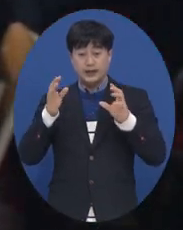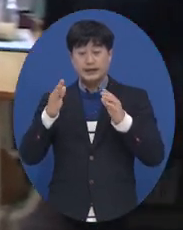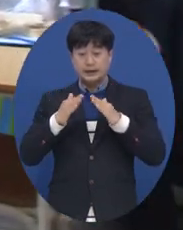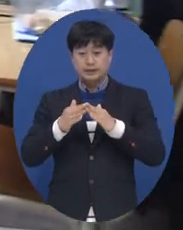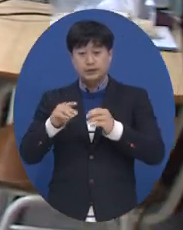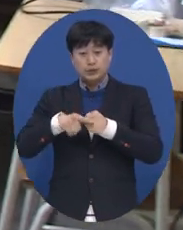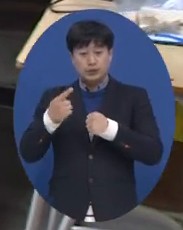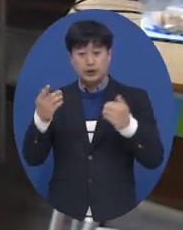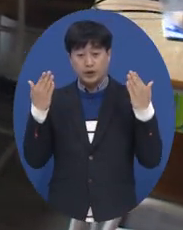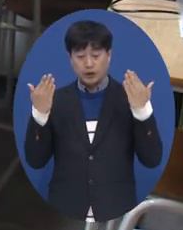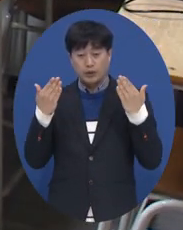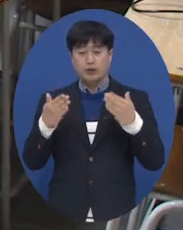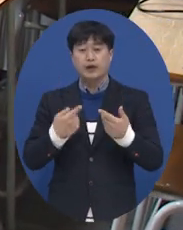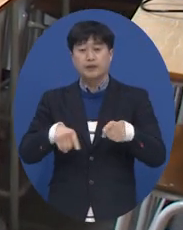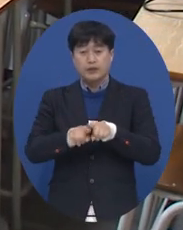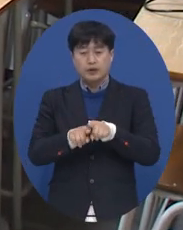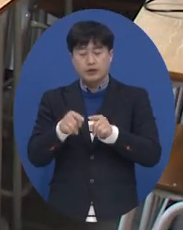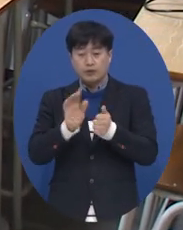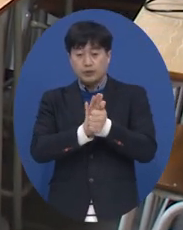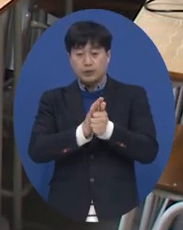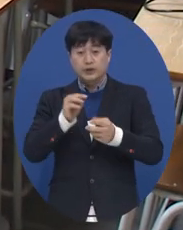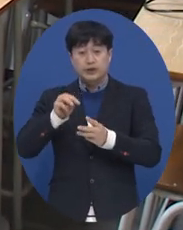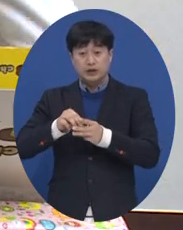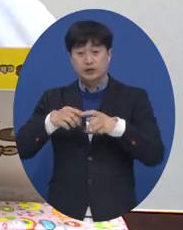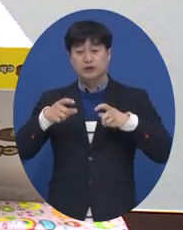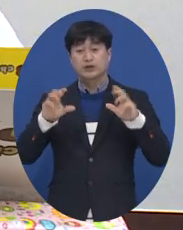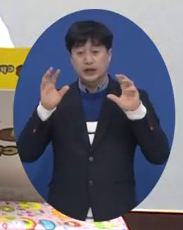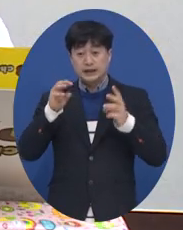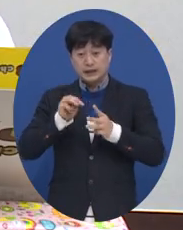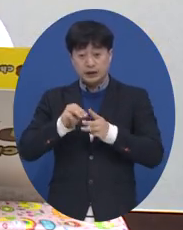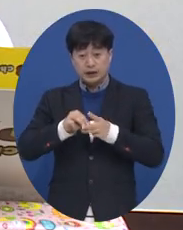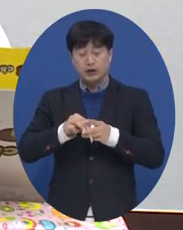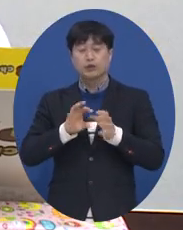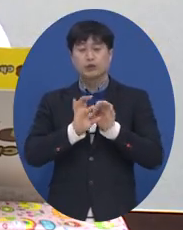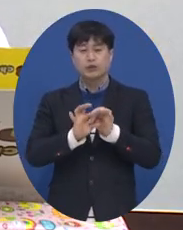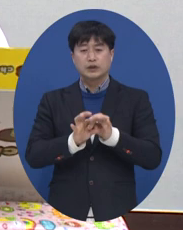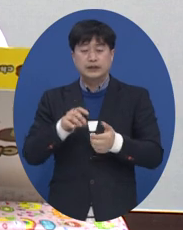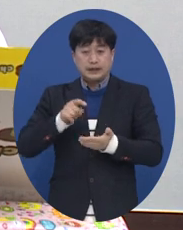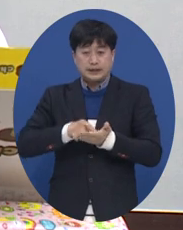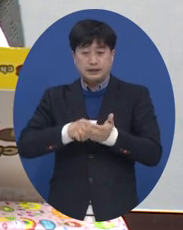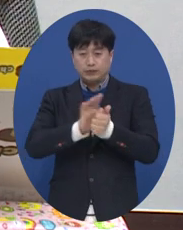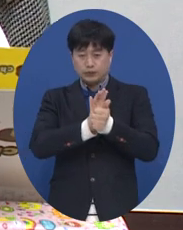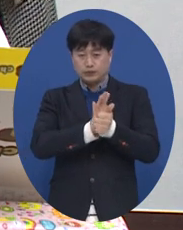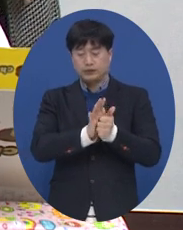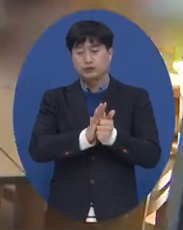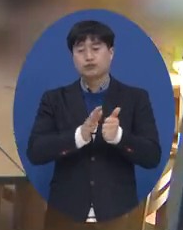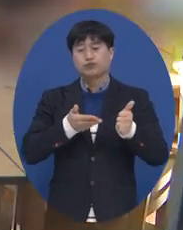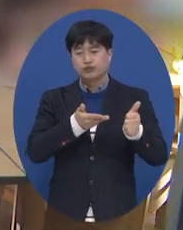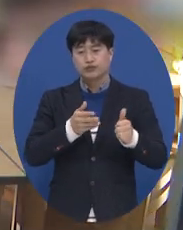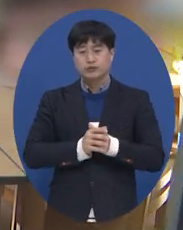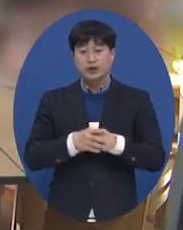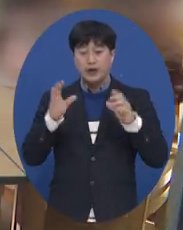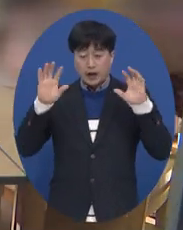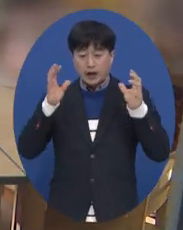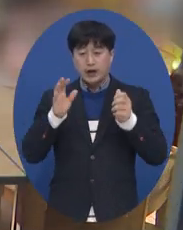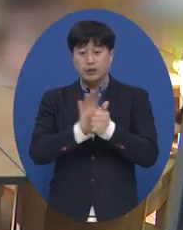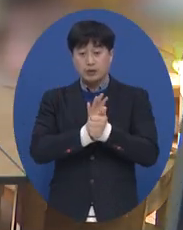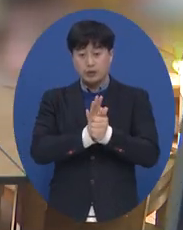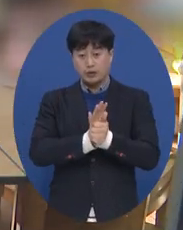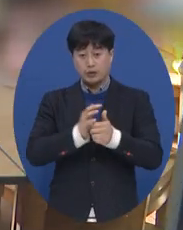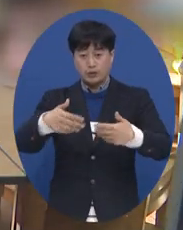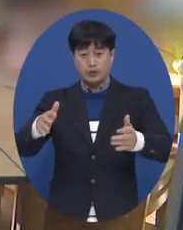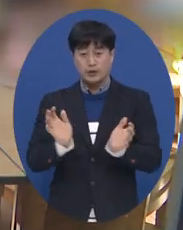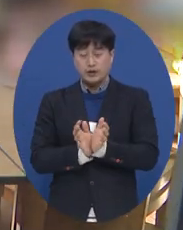어린이집, 초등학교, 다함께 돌봄센터, 지역아동센터 등을 통해 긴급아동 돌봄을 제공합니다. 아동돌봄